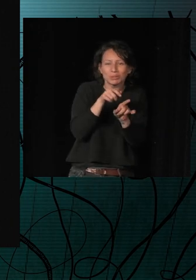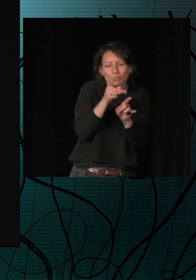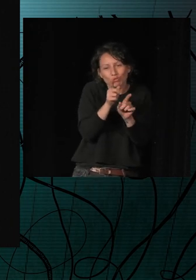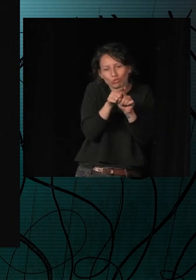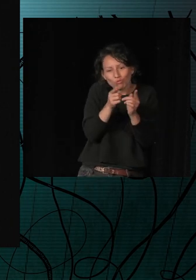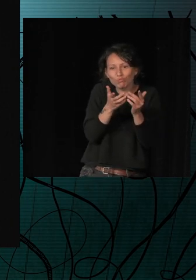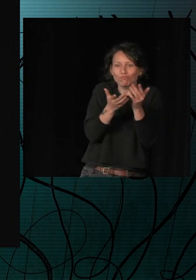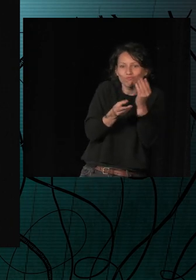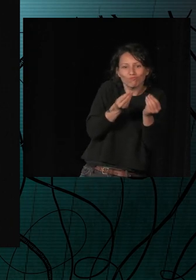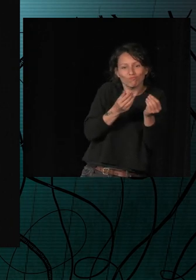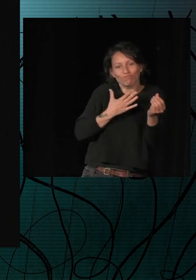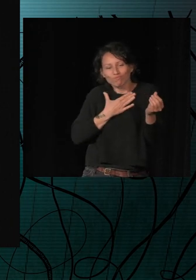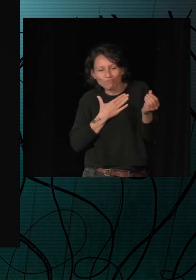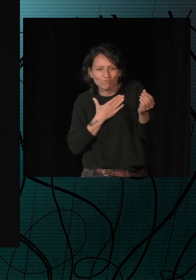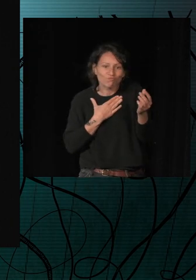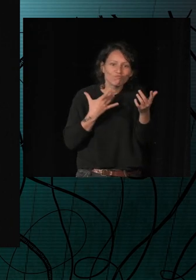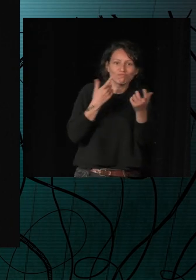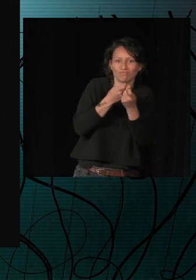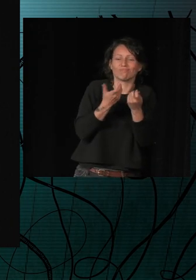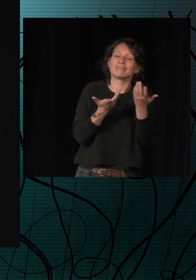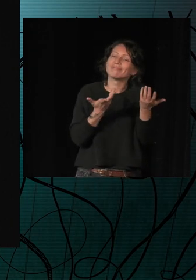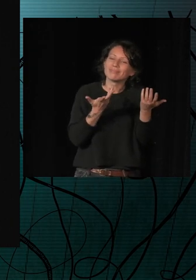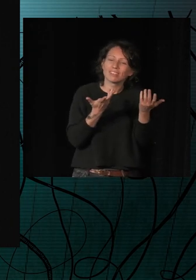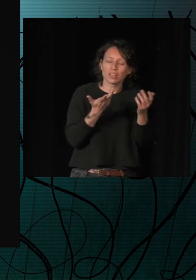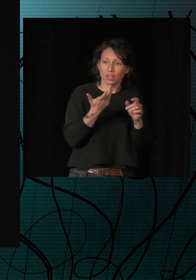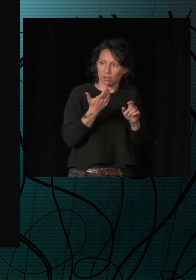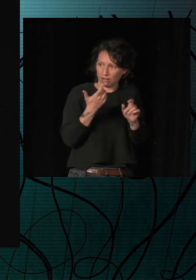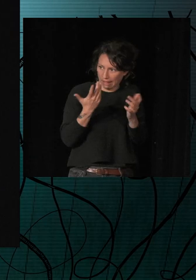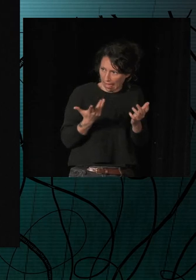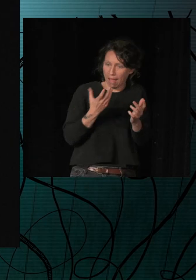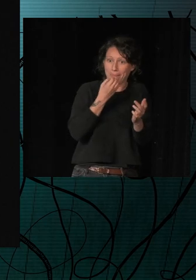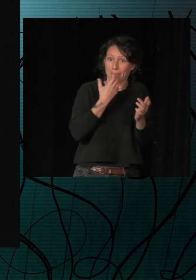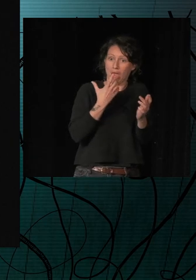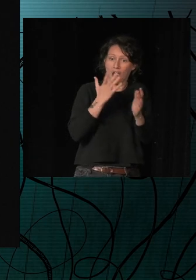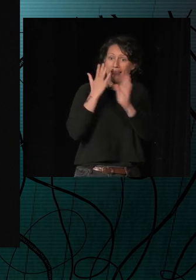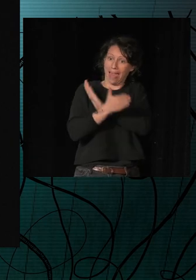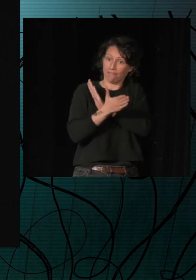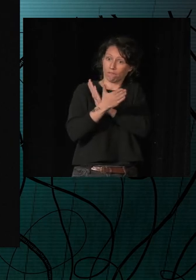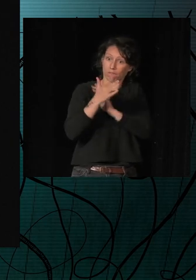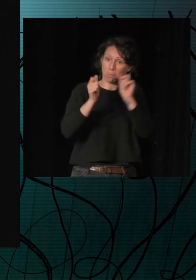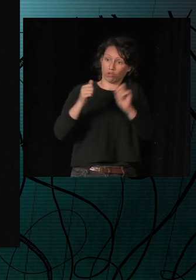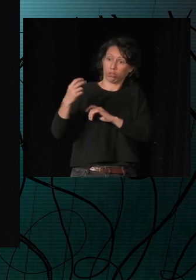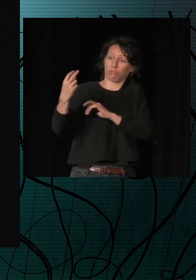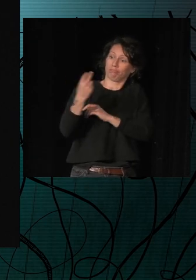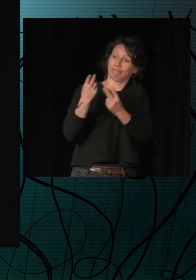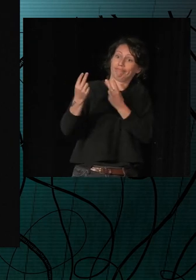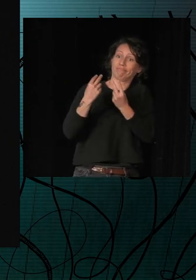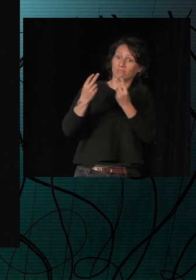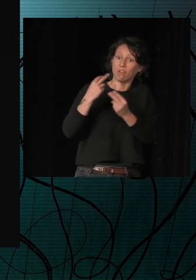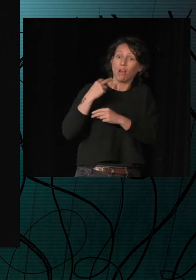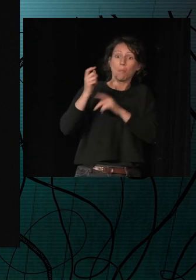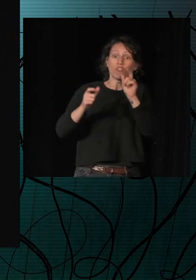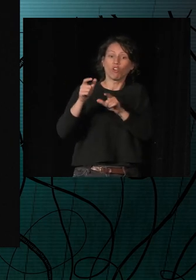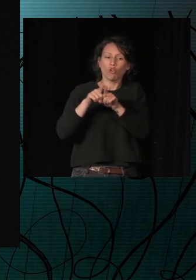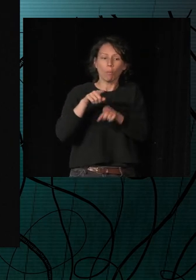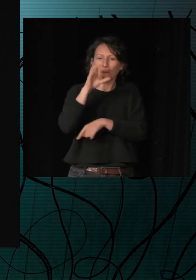que ben là il y a cette liberté les gens viennent voir si ça leur va bah ils restent et puis du coup ils se disent ah tiens finalement c'était pas si horrible